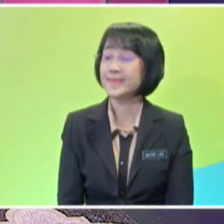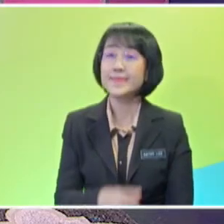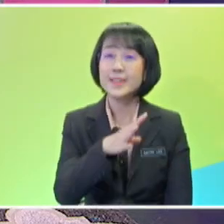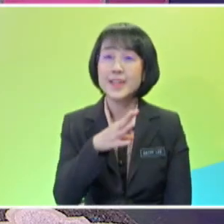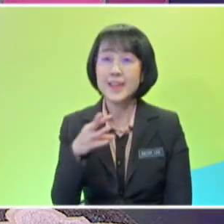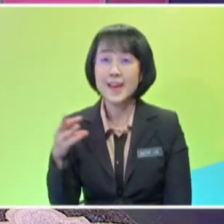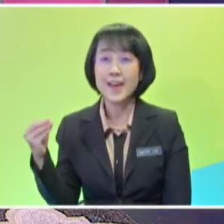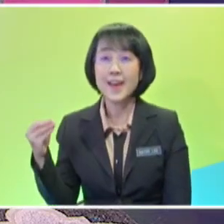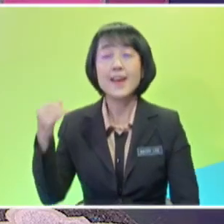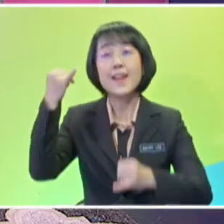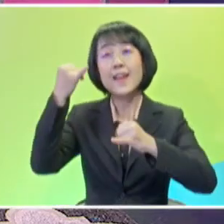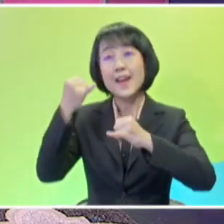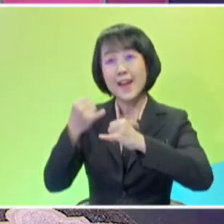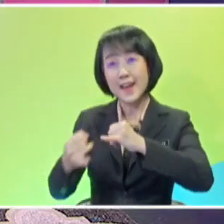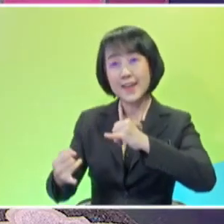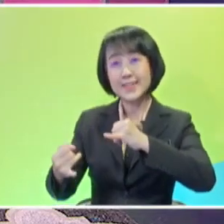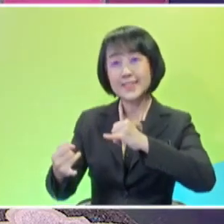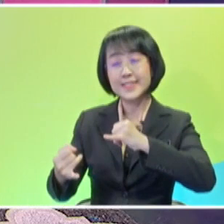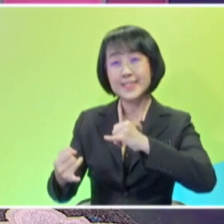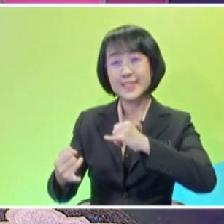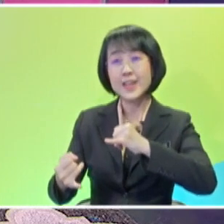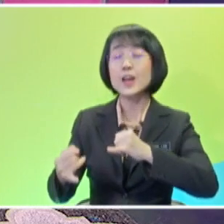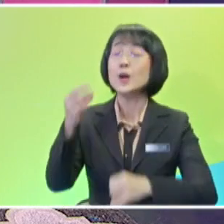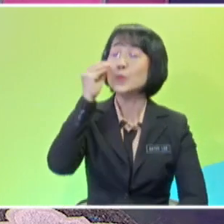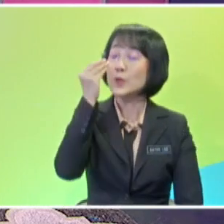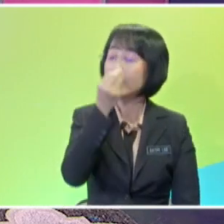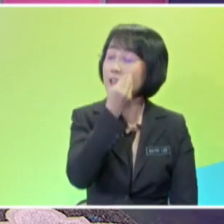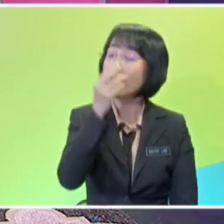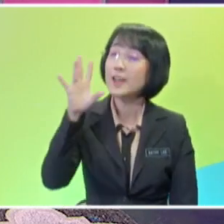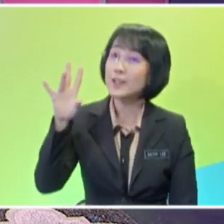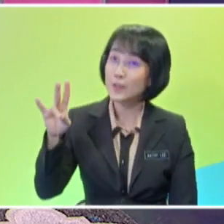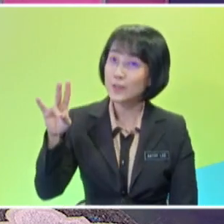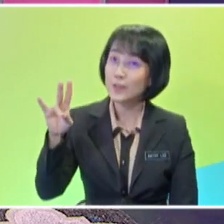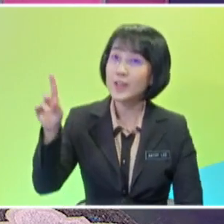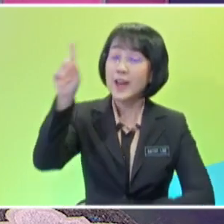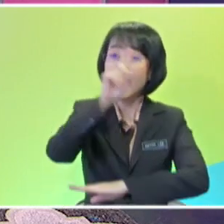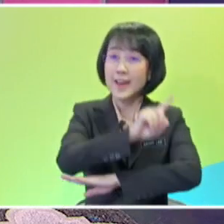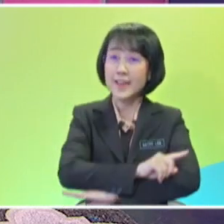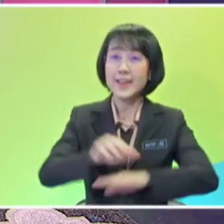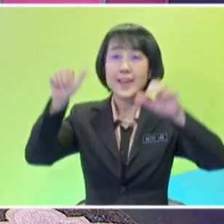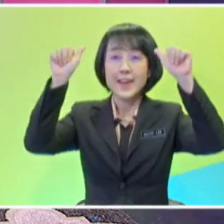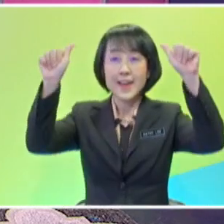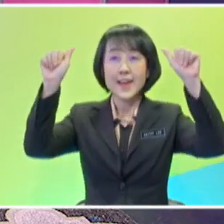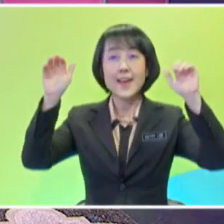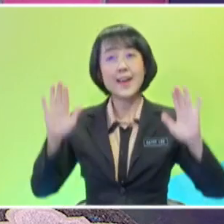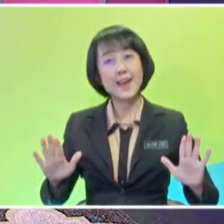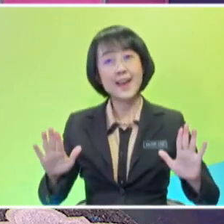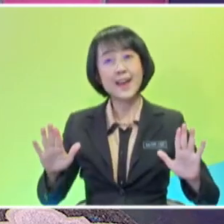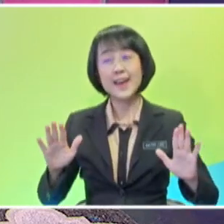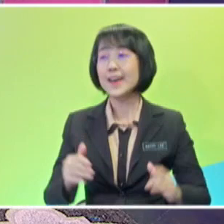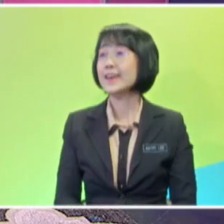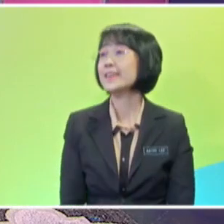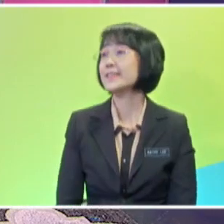yang terakhir bunga yang ketujuh sudah tentunya Ari Ahad Oke